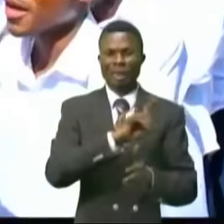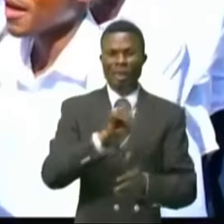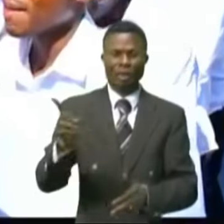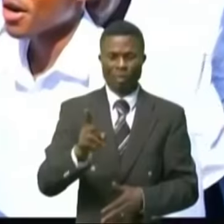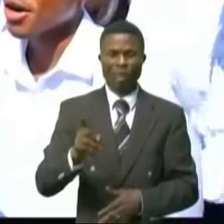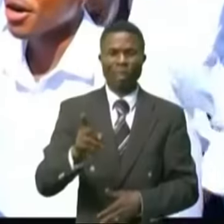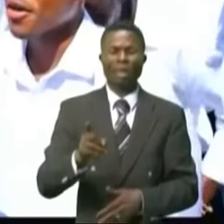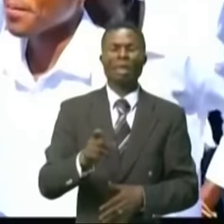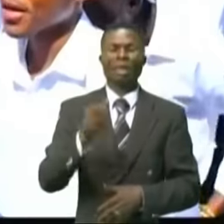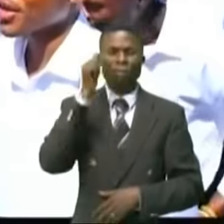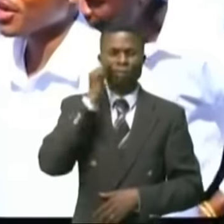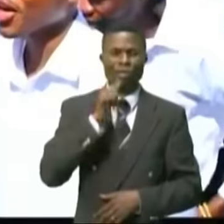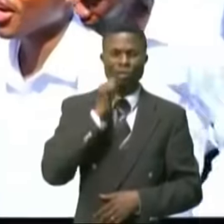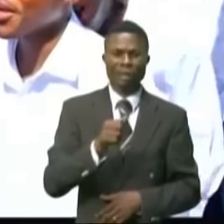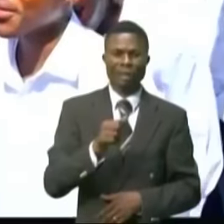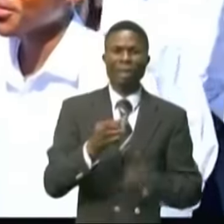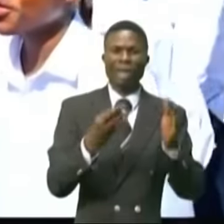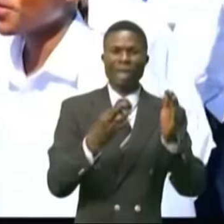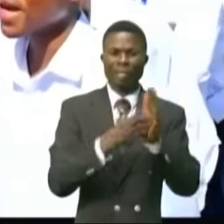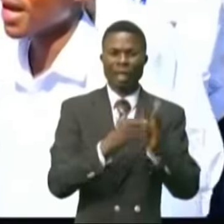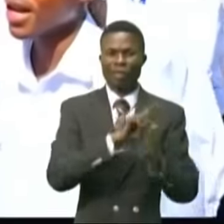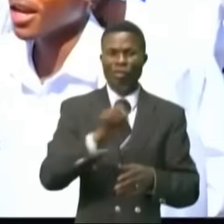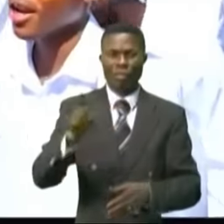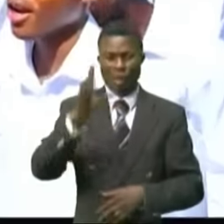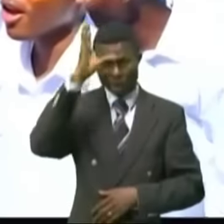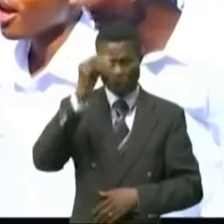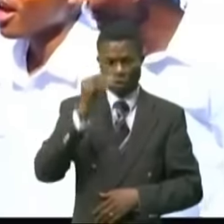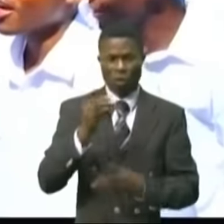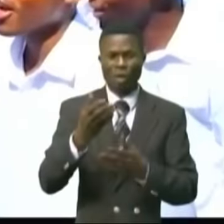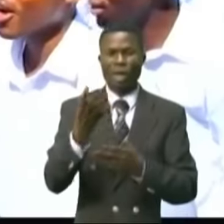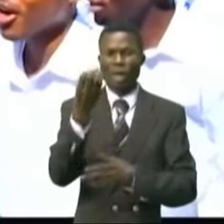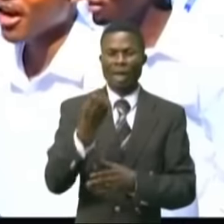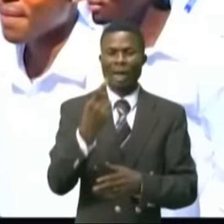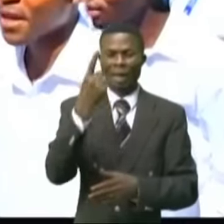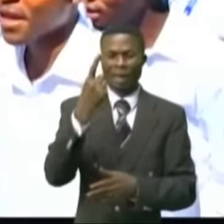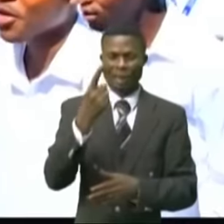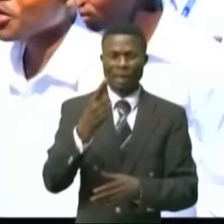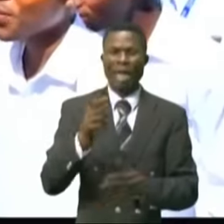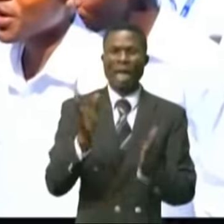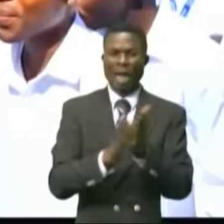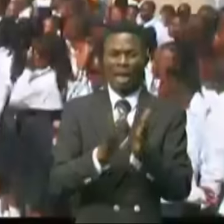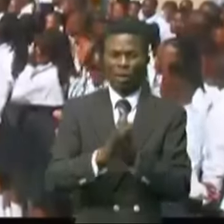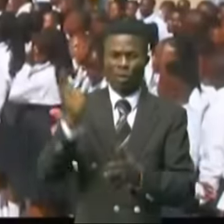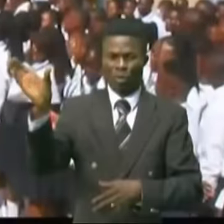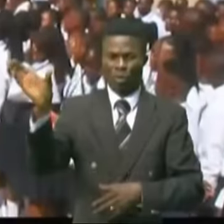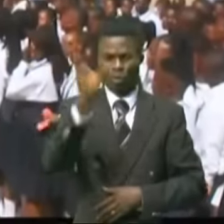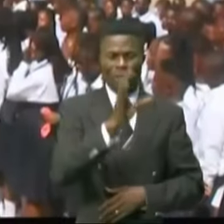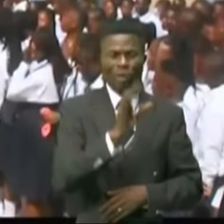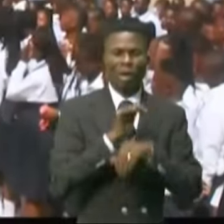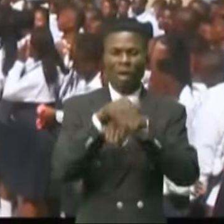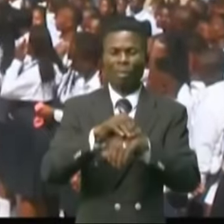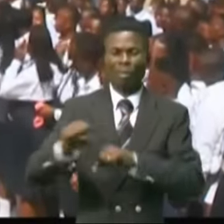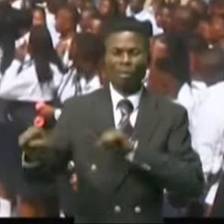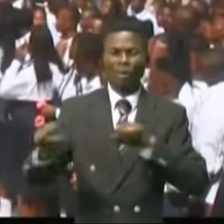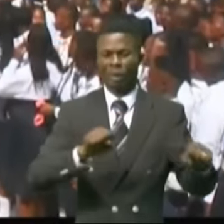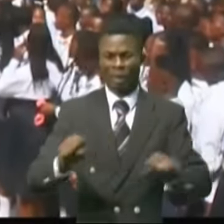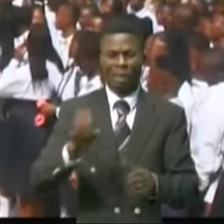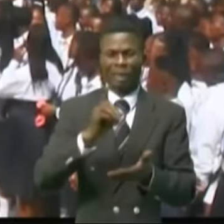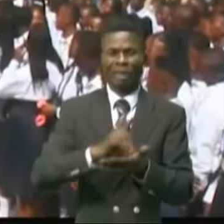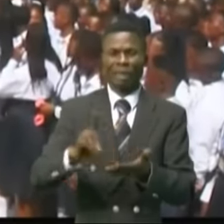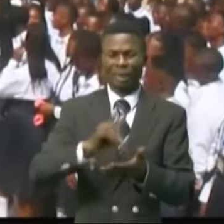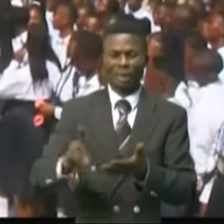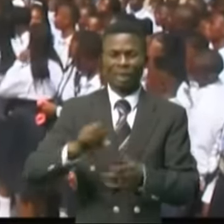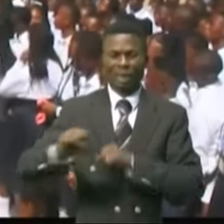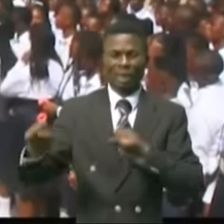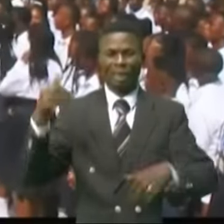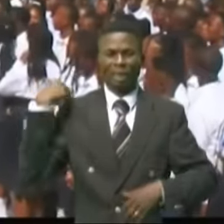et 9 568 garçons répartis dans 41 centres sont enregistrés pour participer aux épreuves des examens d'État